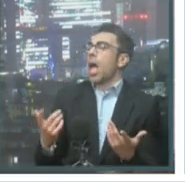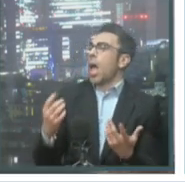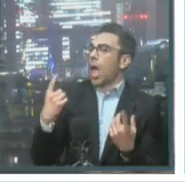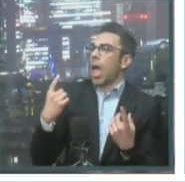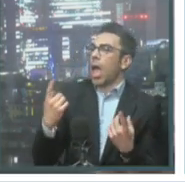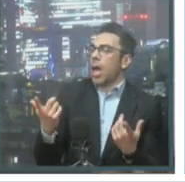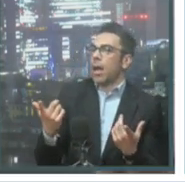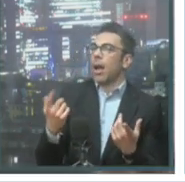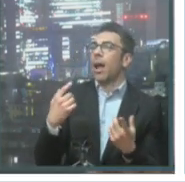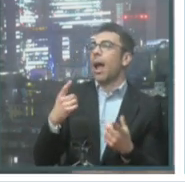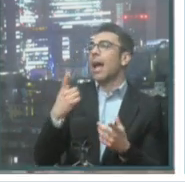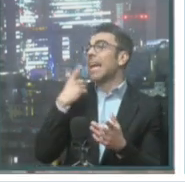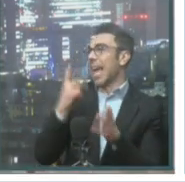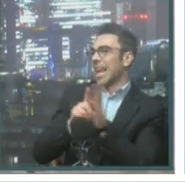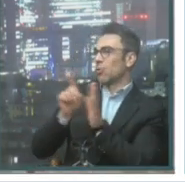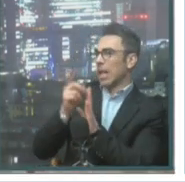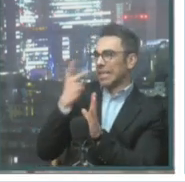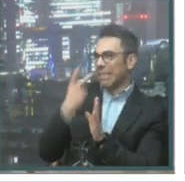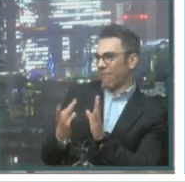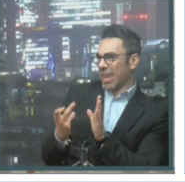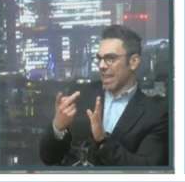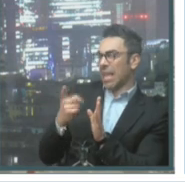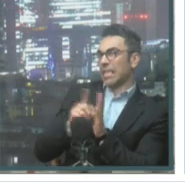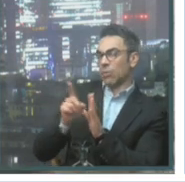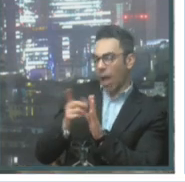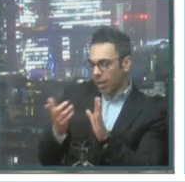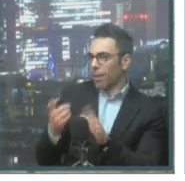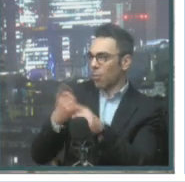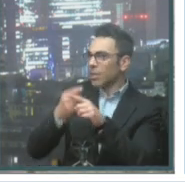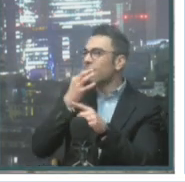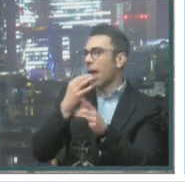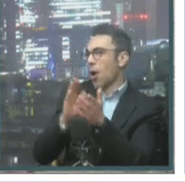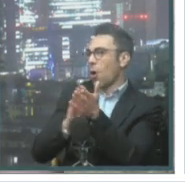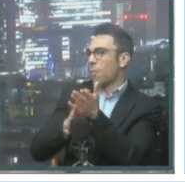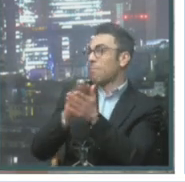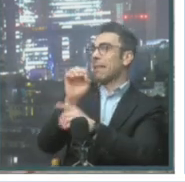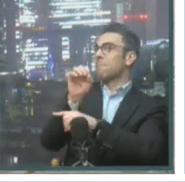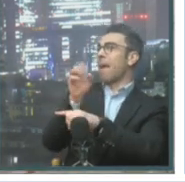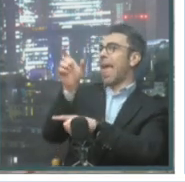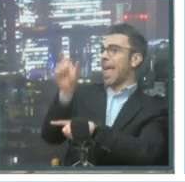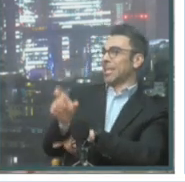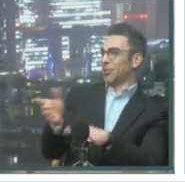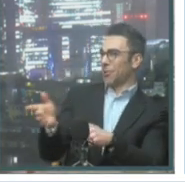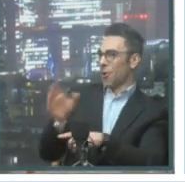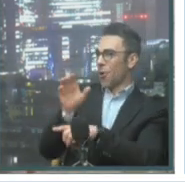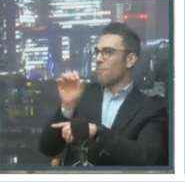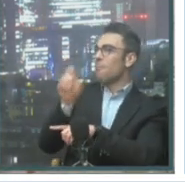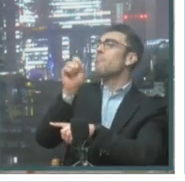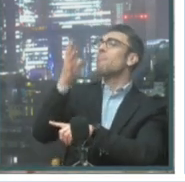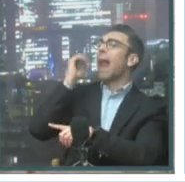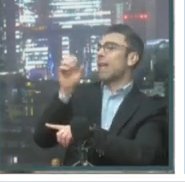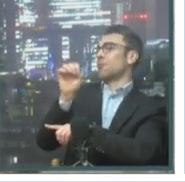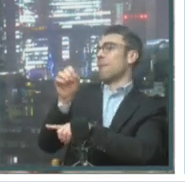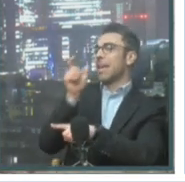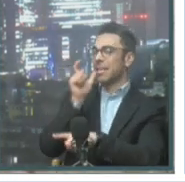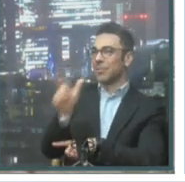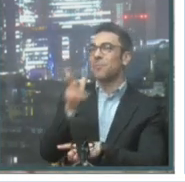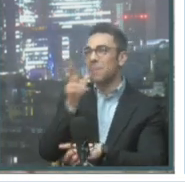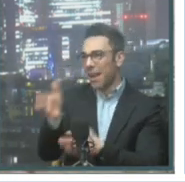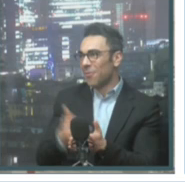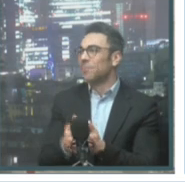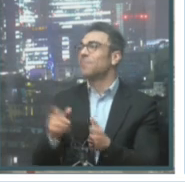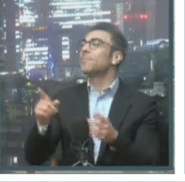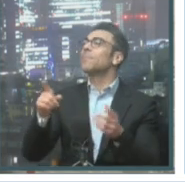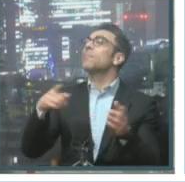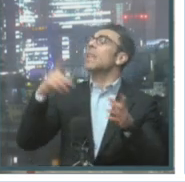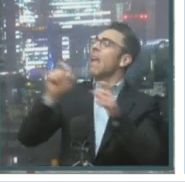i risultati si vedono e si vedono molto anche quindi complimenti al maestro al maestro grado tornando